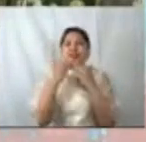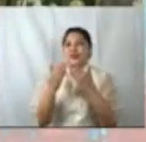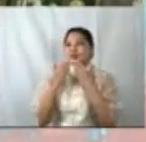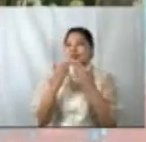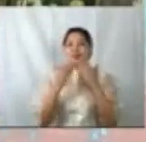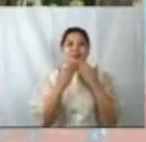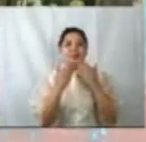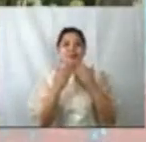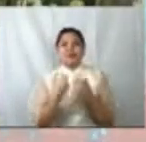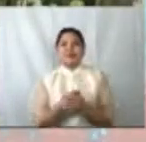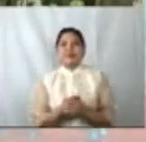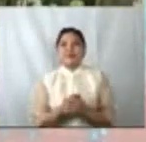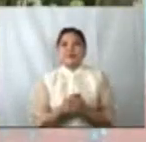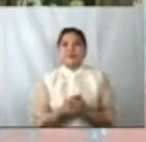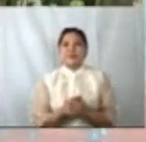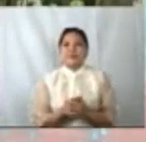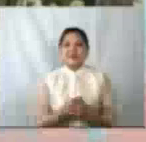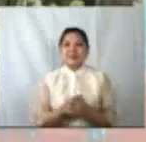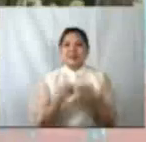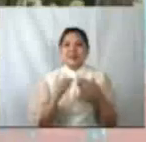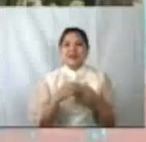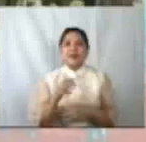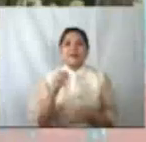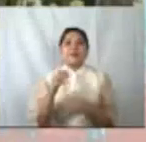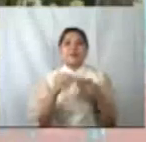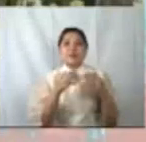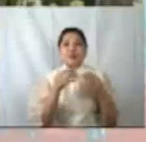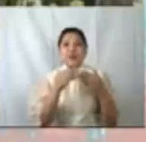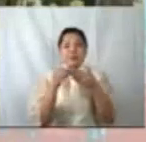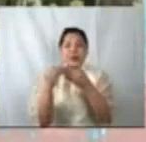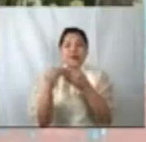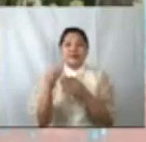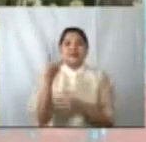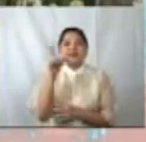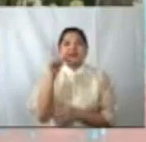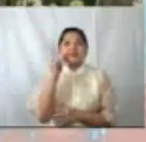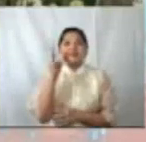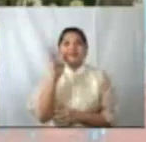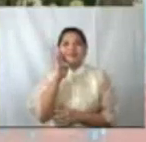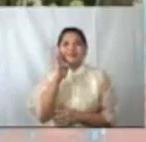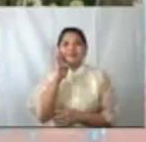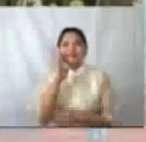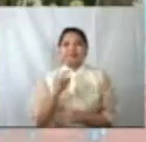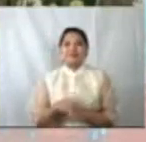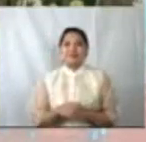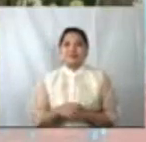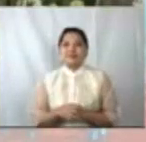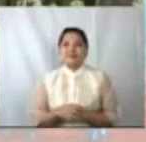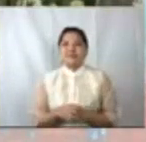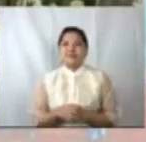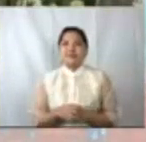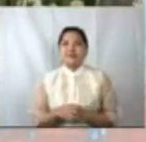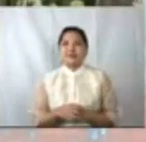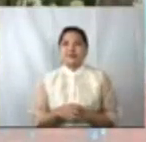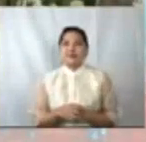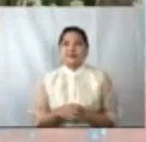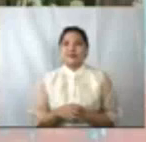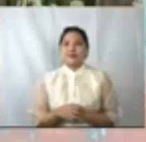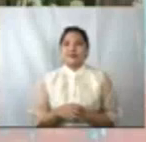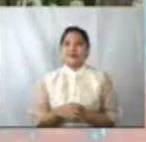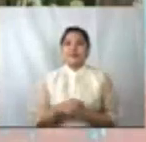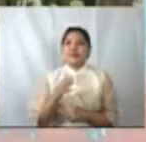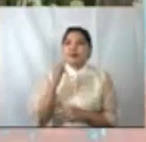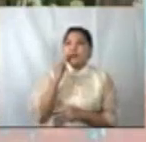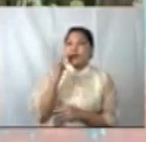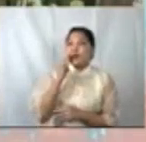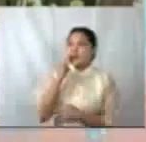Pamumuno ng ating Ma'am Leonor Liling Magtolis Briones. Nagpapasalamat at may mga ganito tayong aktibidad. Ma'am Ebs! Doc,